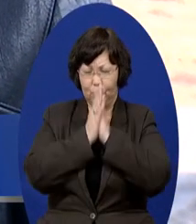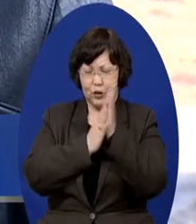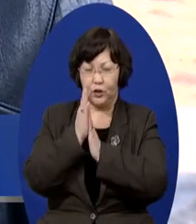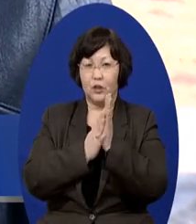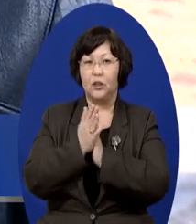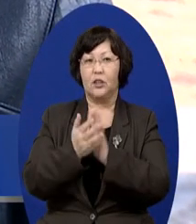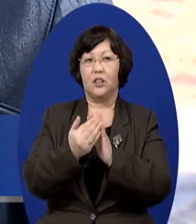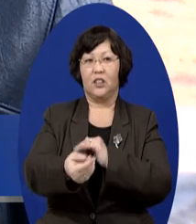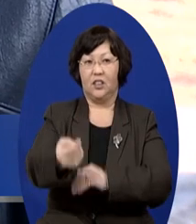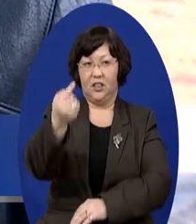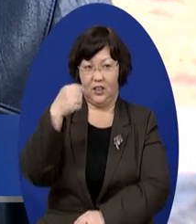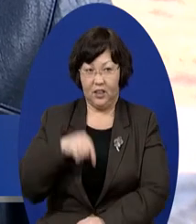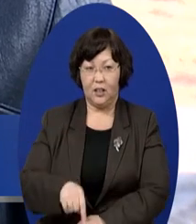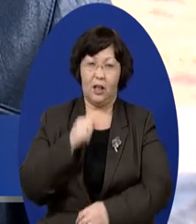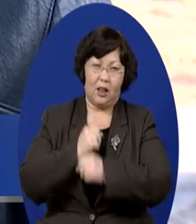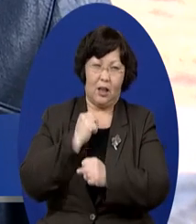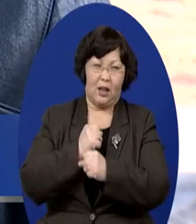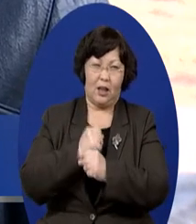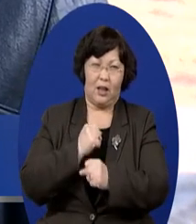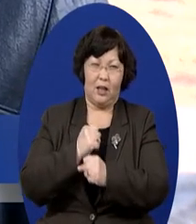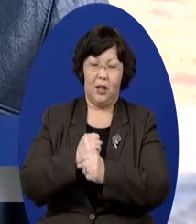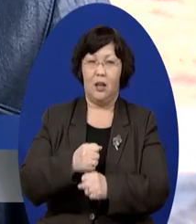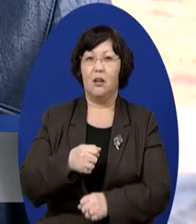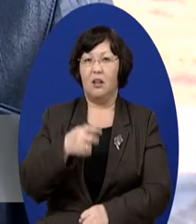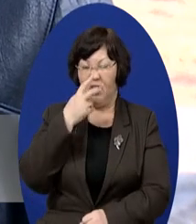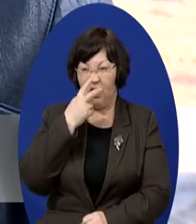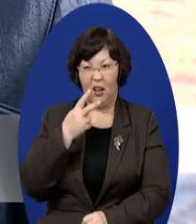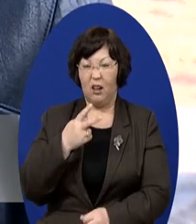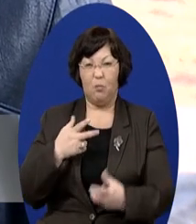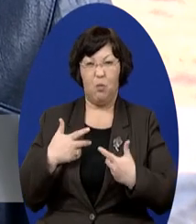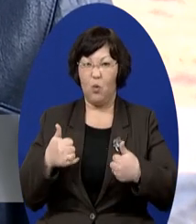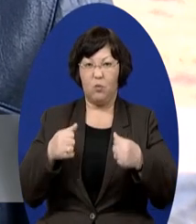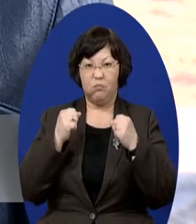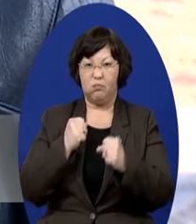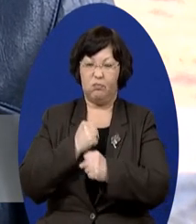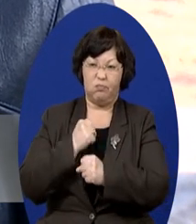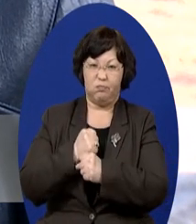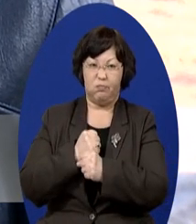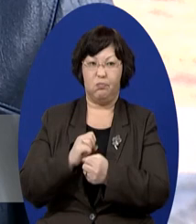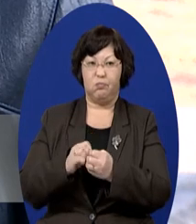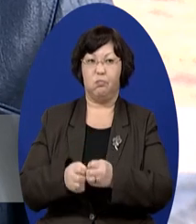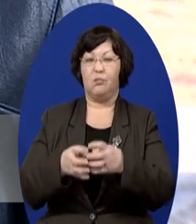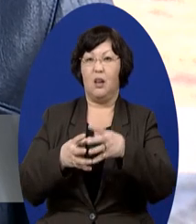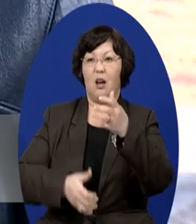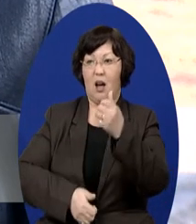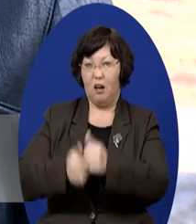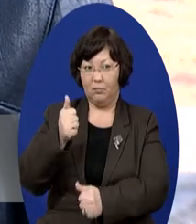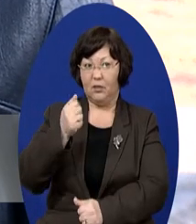бүрийгээр гэрте орж иж л ингэж л хөдөлмөрлөө. Үнэхээр одоо шаргу ийм одоо хөдөлмөрийг зарцуулж энэ амжилтанд хүрснэ гэвэл